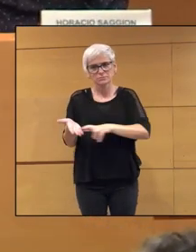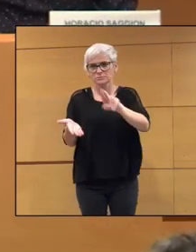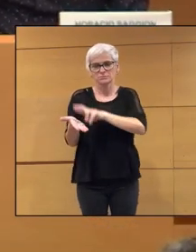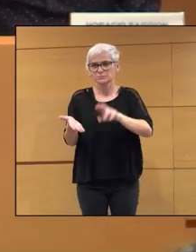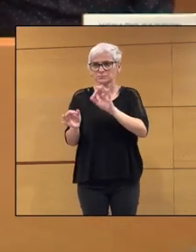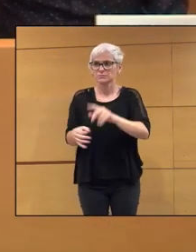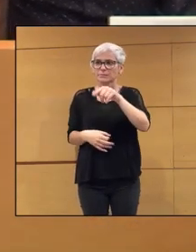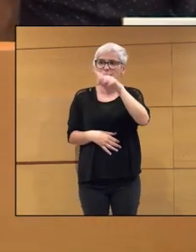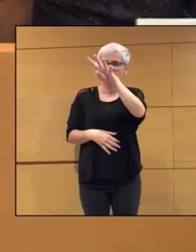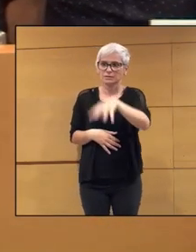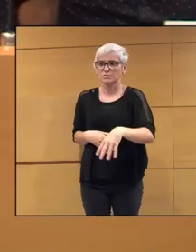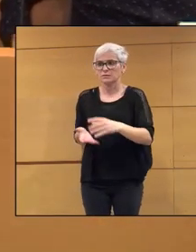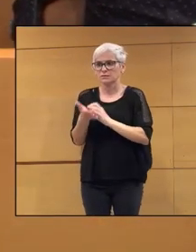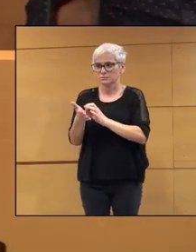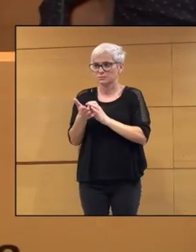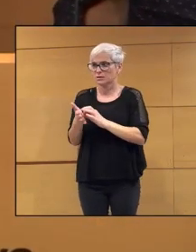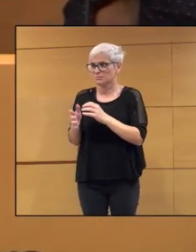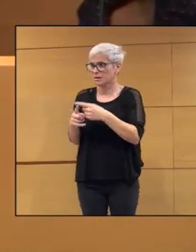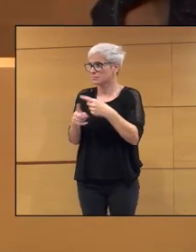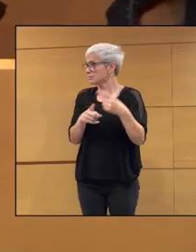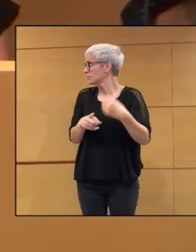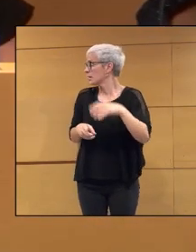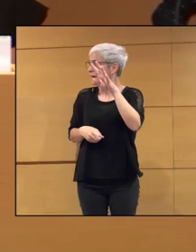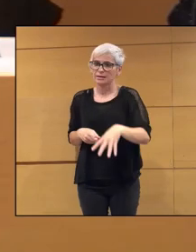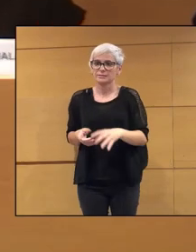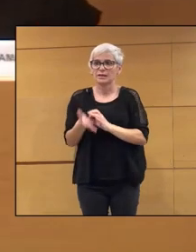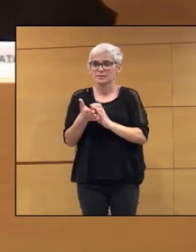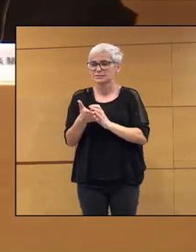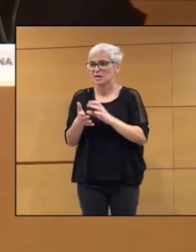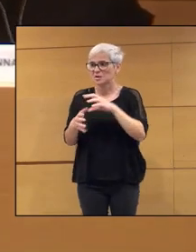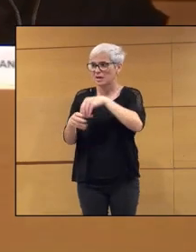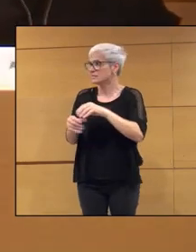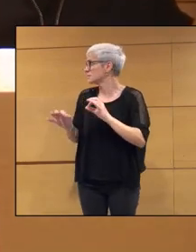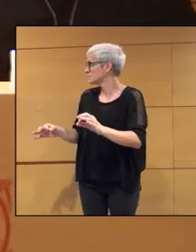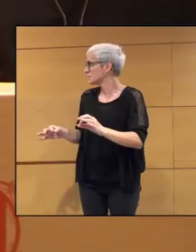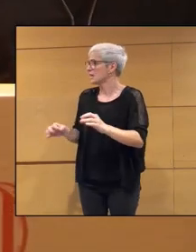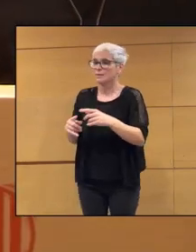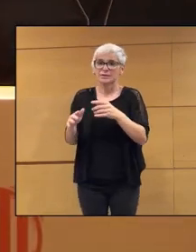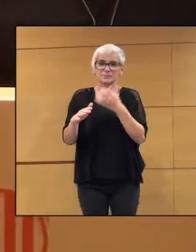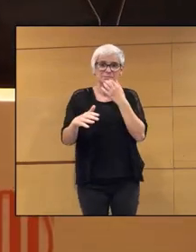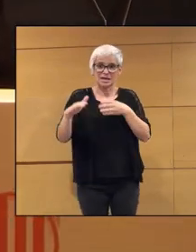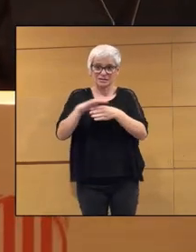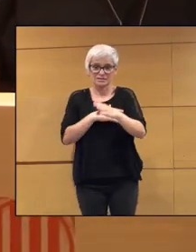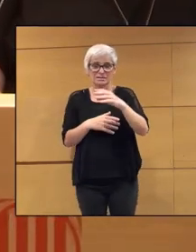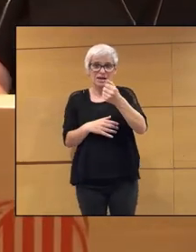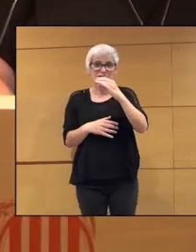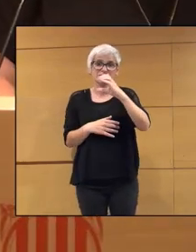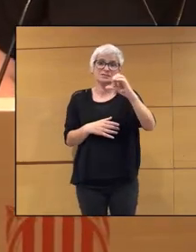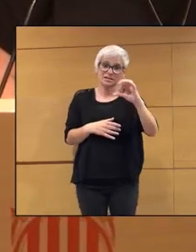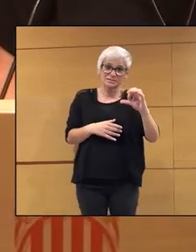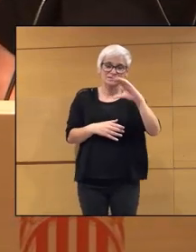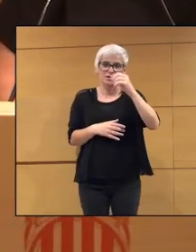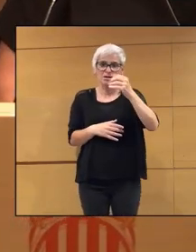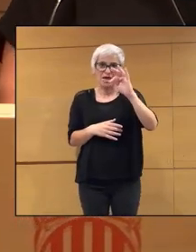El catàleg de serveis que ens ha dit l'Anna, el catàleg de serveis d'AccessCat, perquè ens ajudi també a